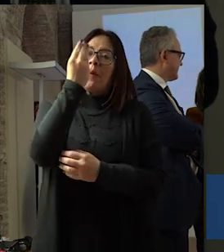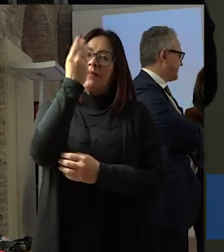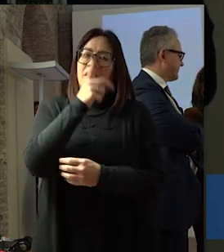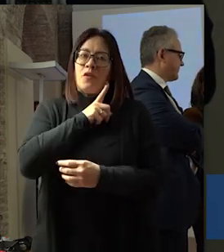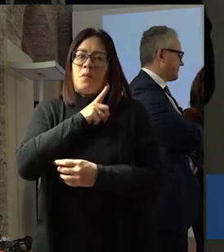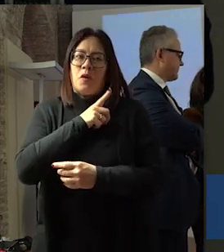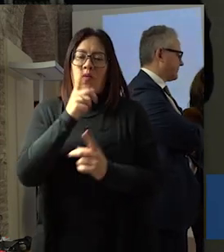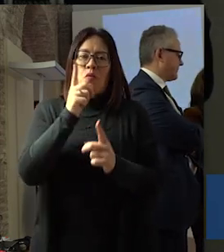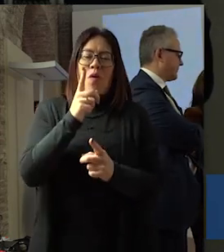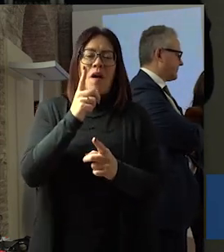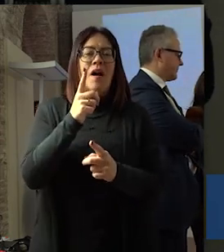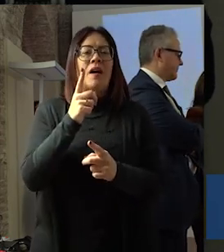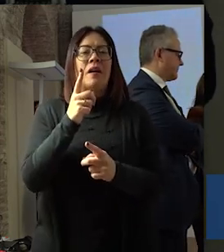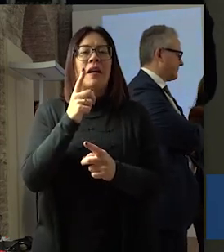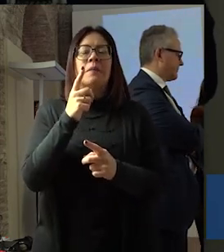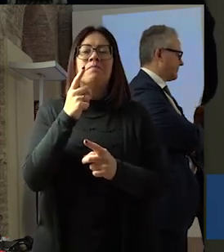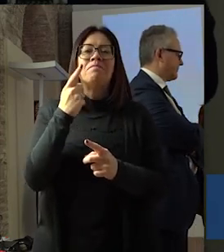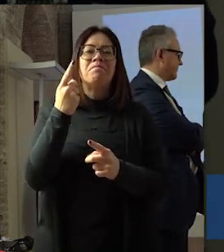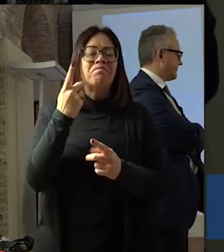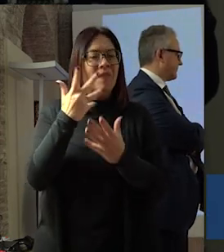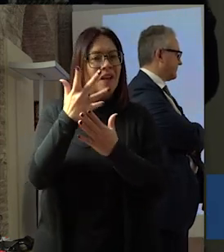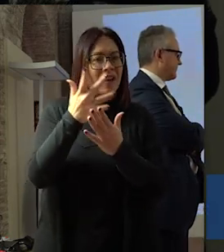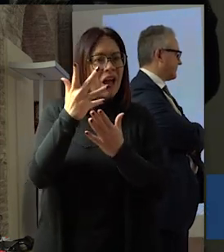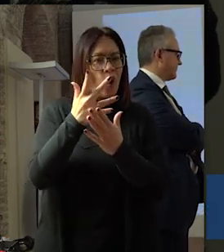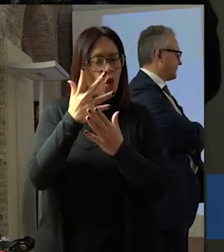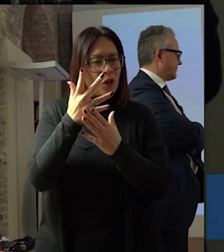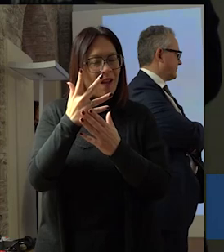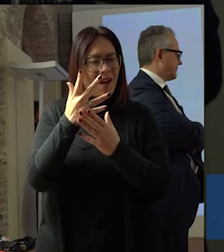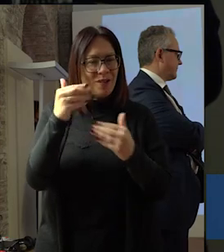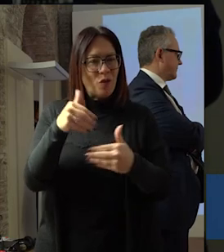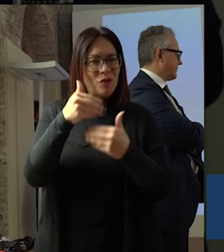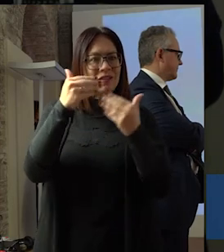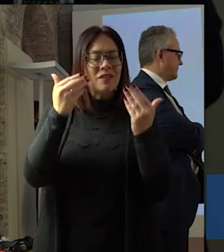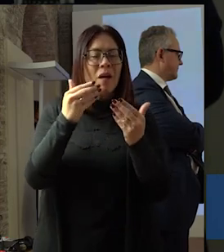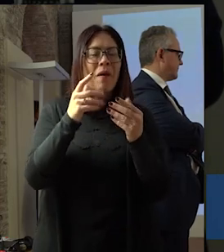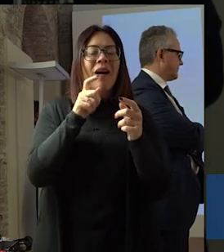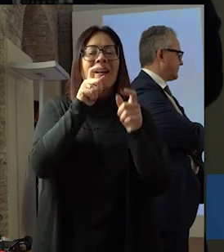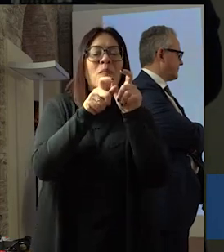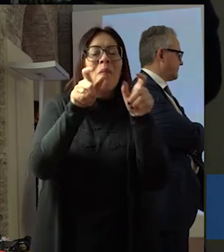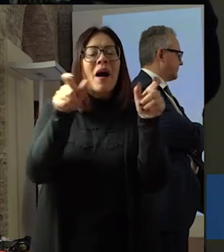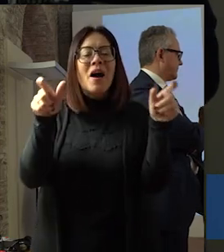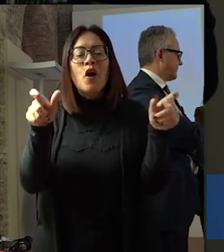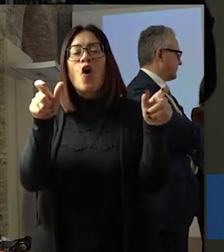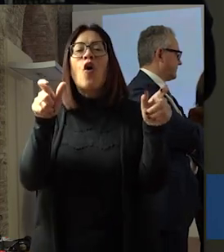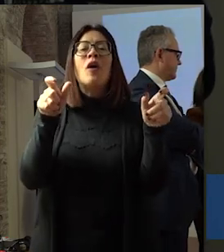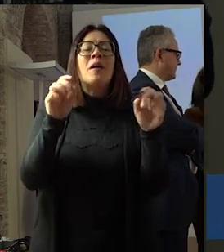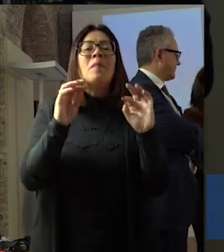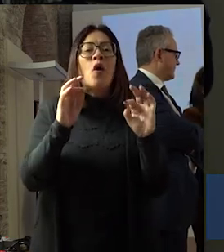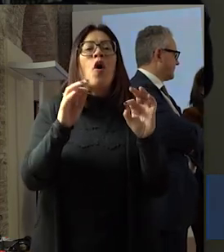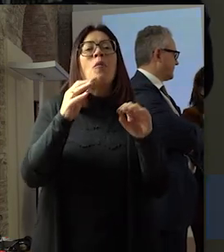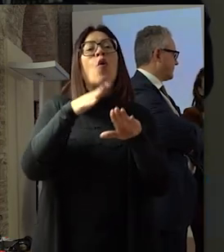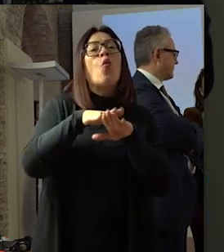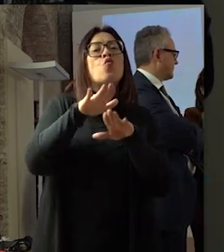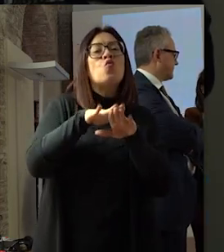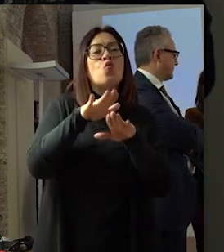state dette in quest'ora, le parole appunto, i termini che sono stati usati sono di